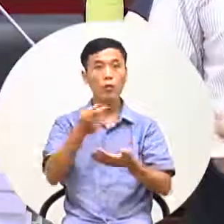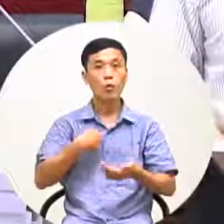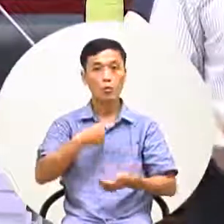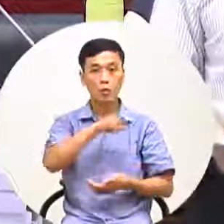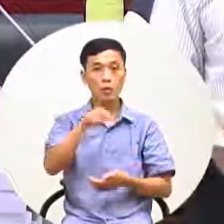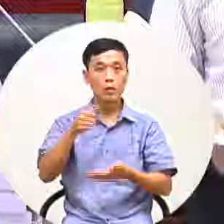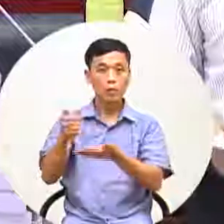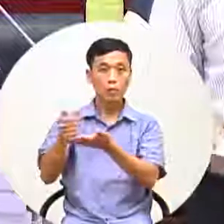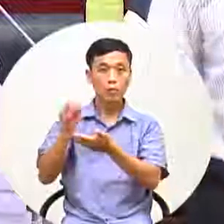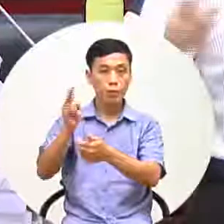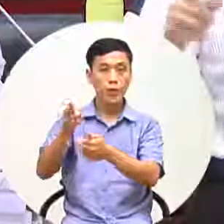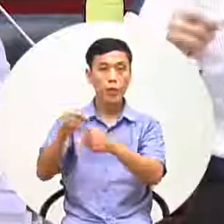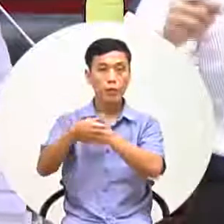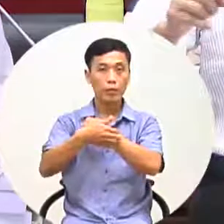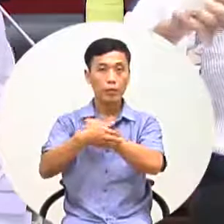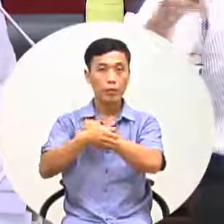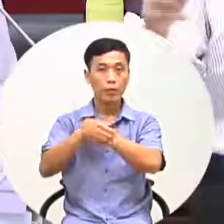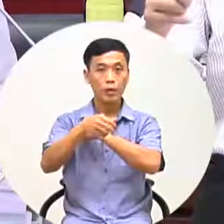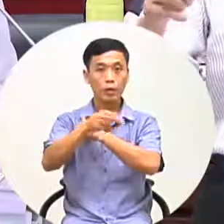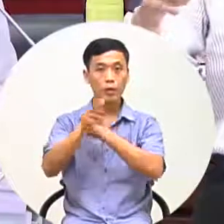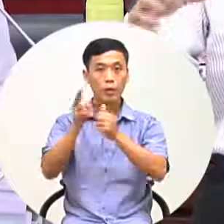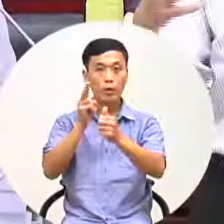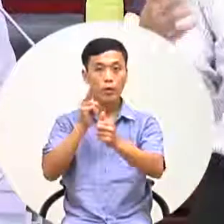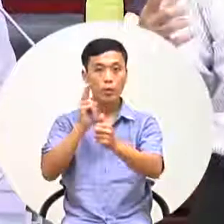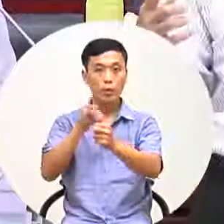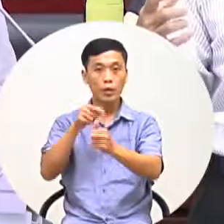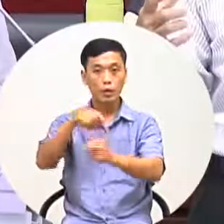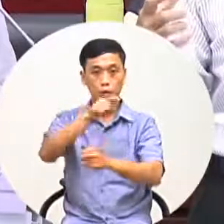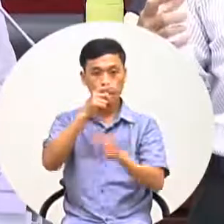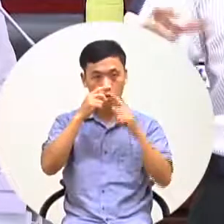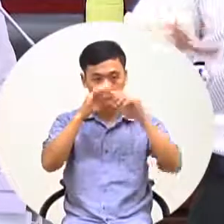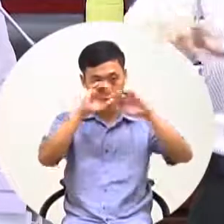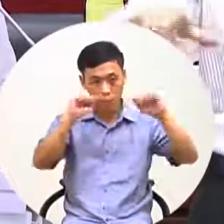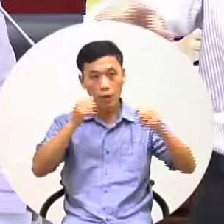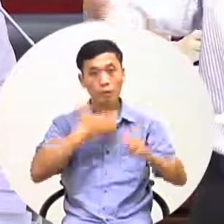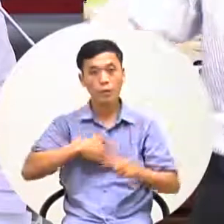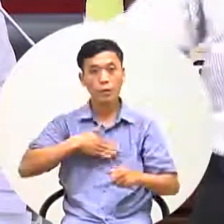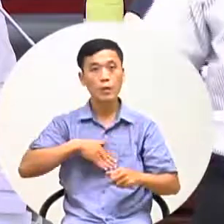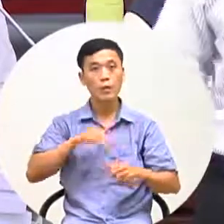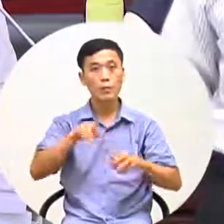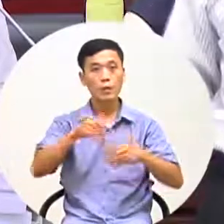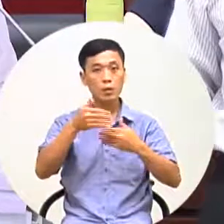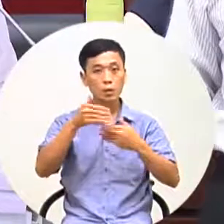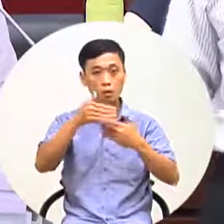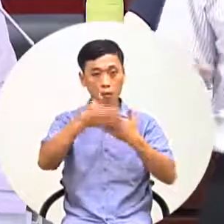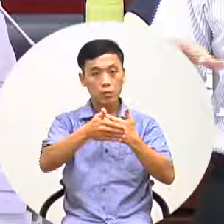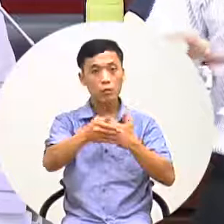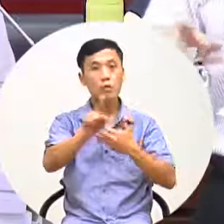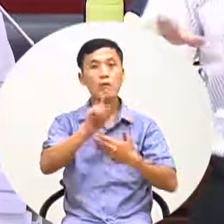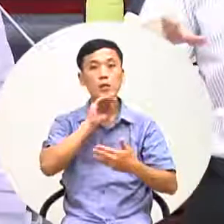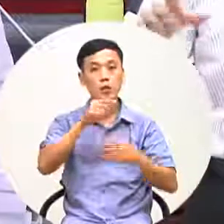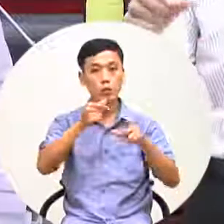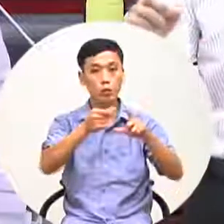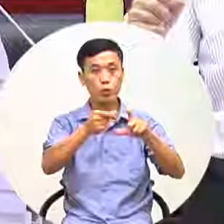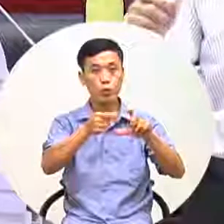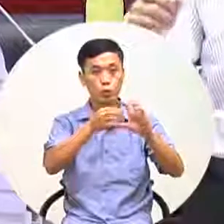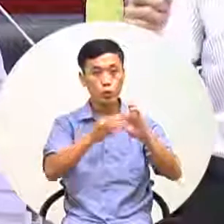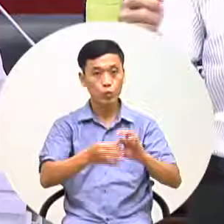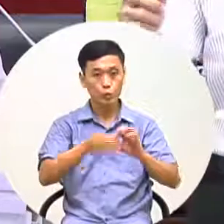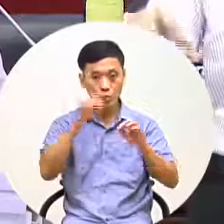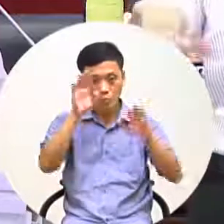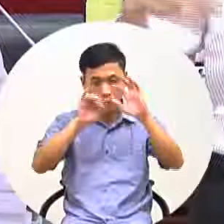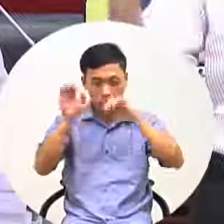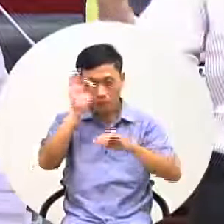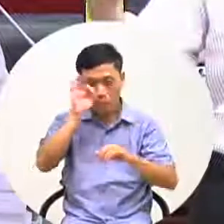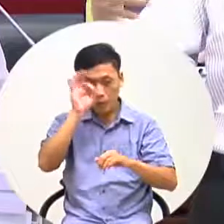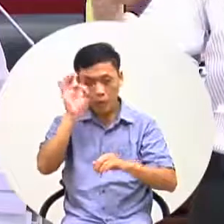再去现地了解一下，但是这个程序上是由区公所里面去调查这一地区里面的一个意愿，土地所有权的意